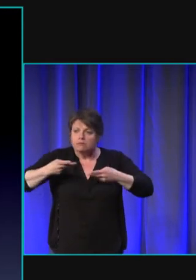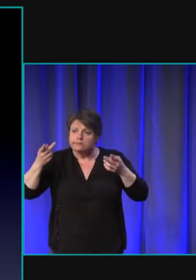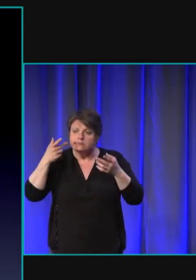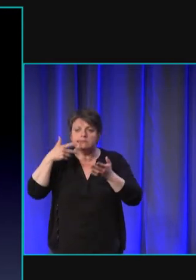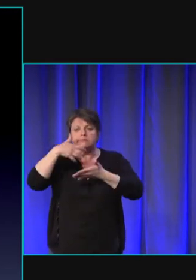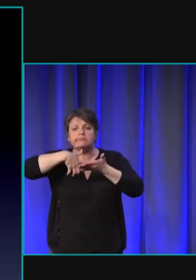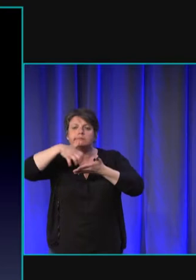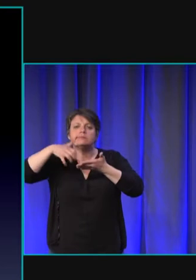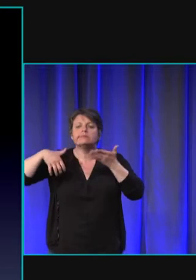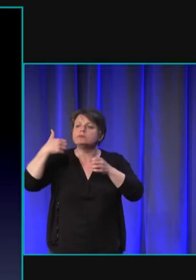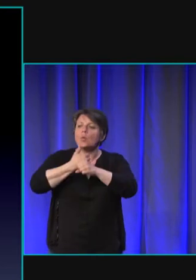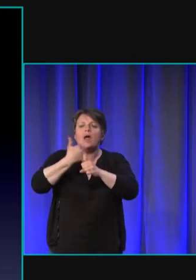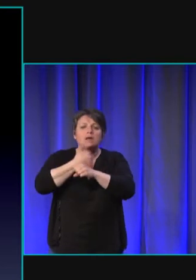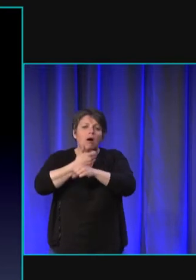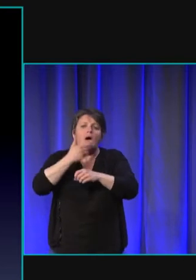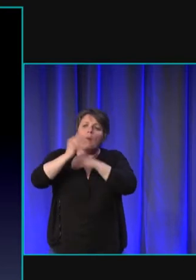dans le monde entier chaque année.